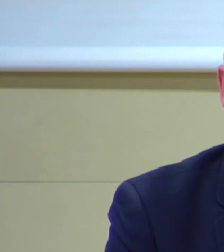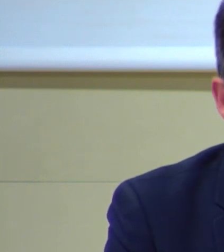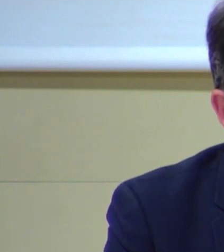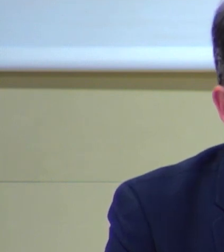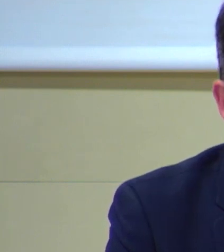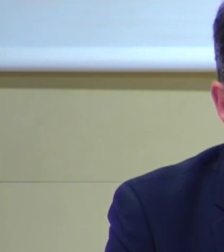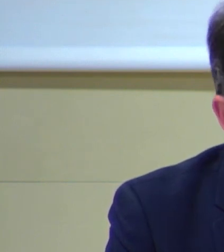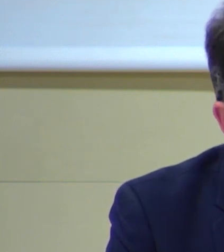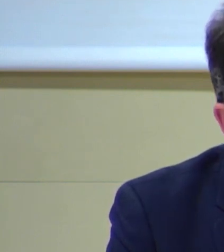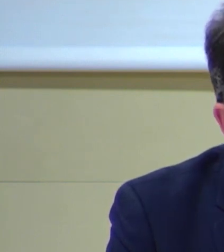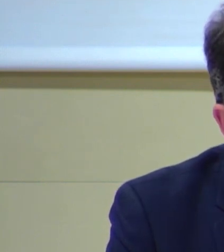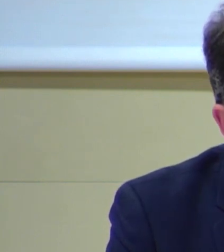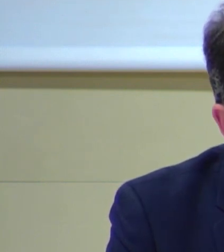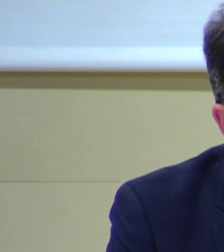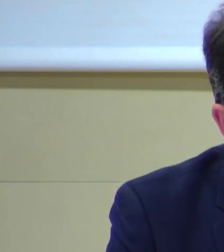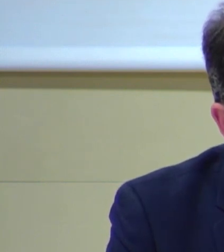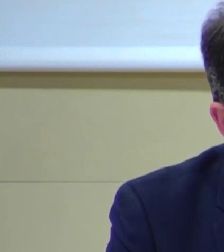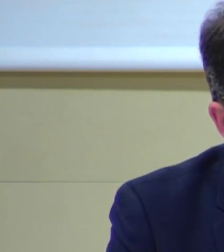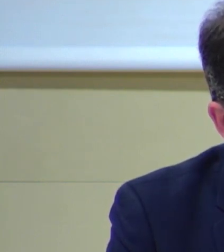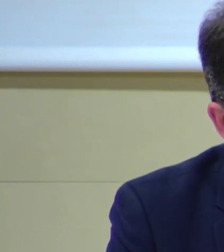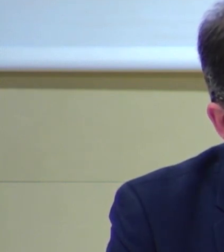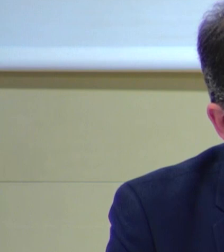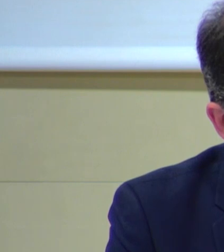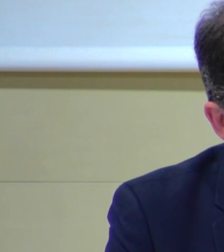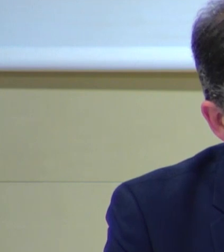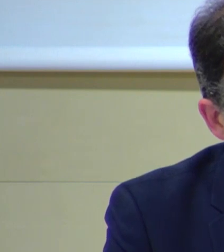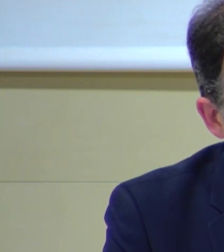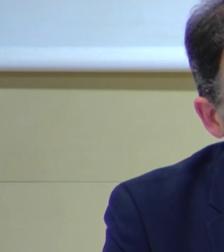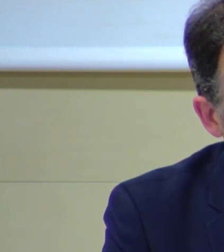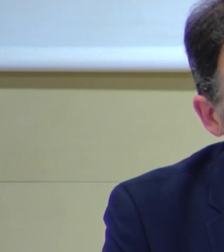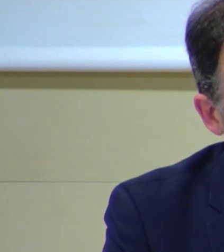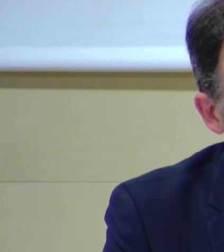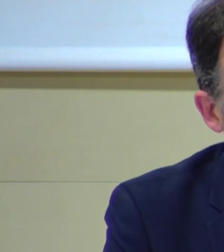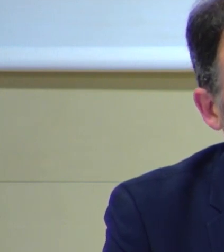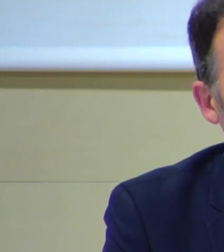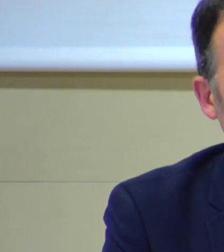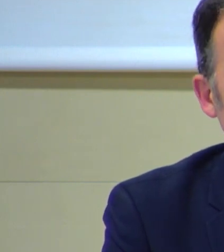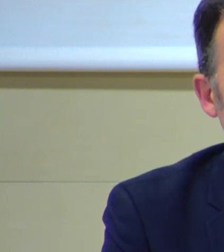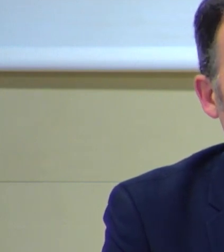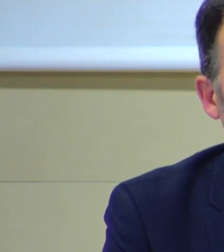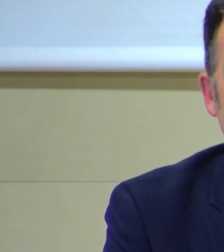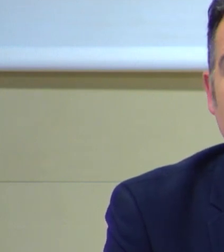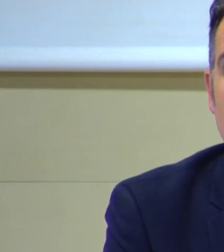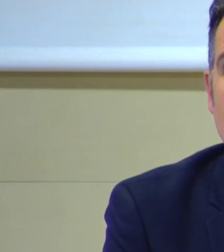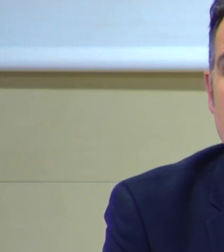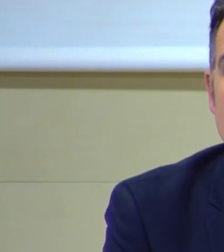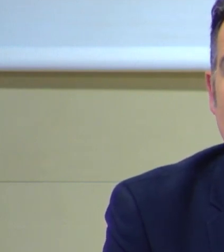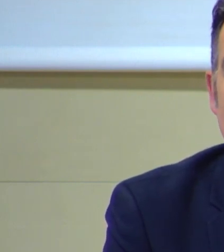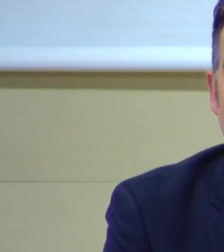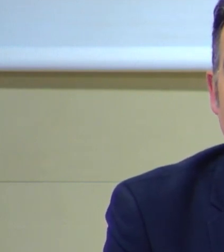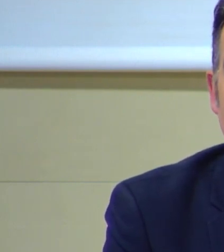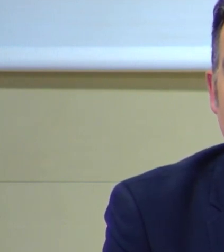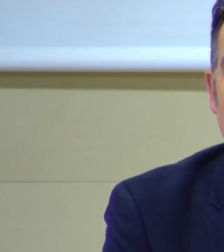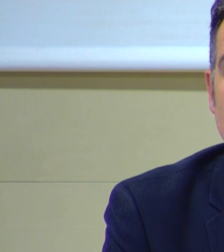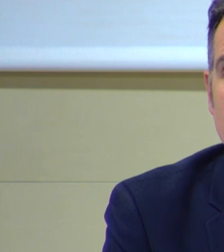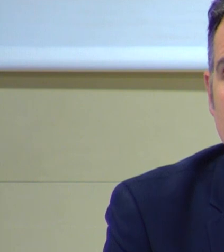unanimité délibération adoptée de libération 23 commençons de partenariat avec france bleu isère et le théâtre municipal pour la saison en cours